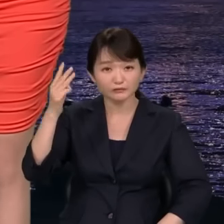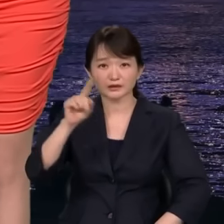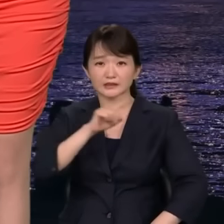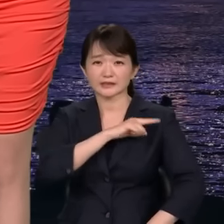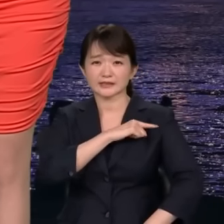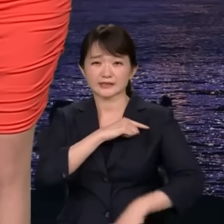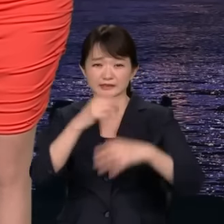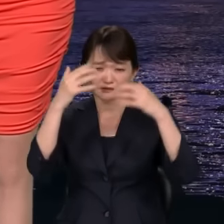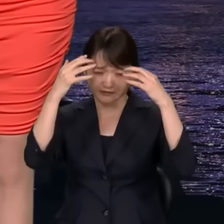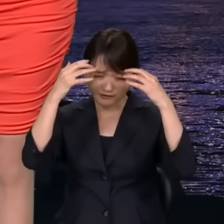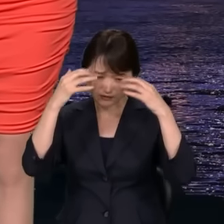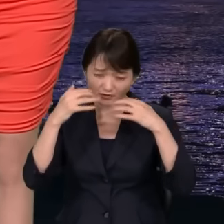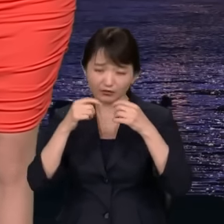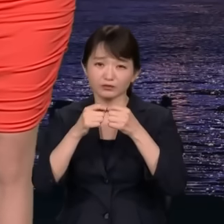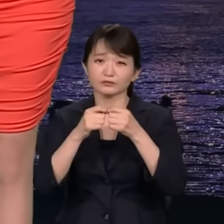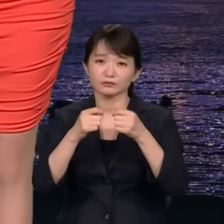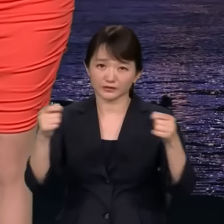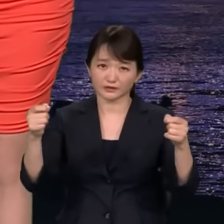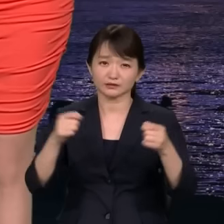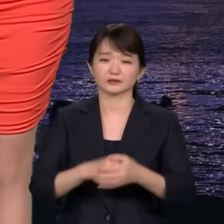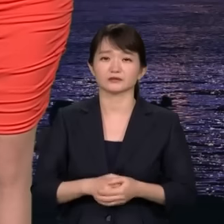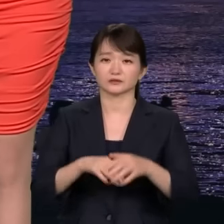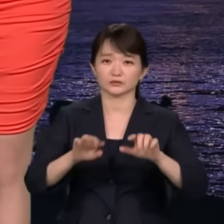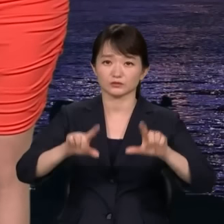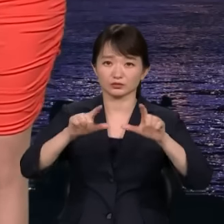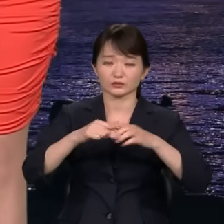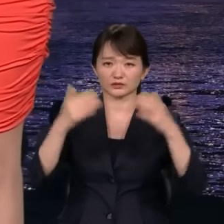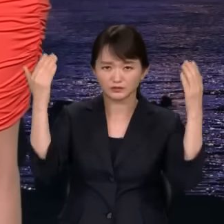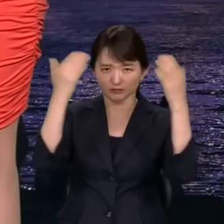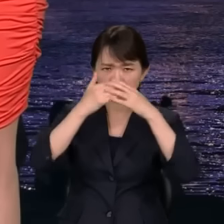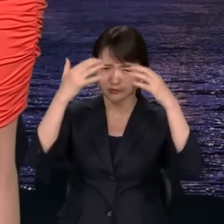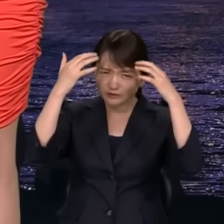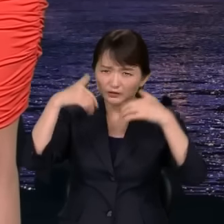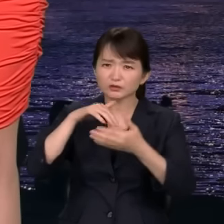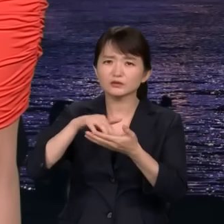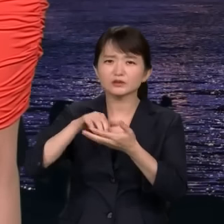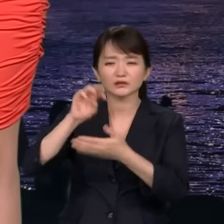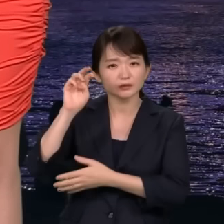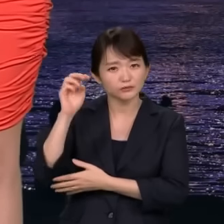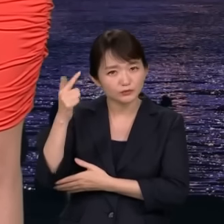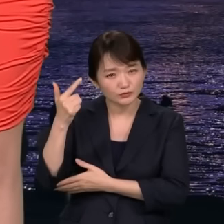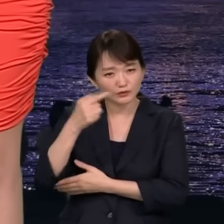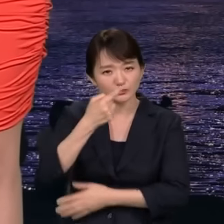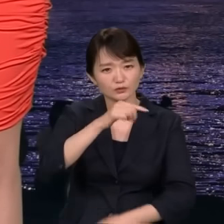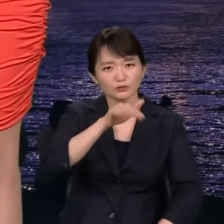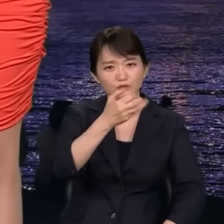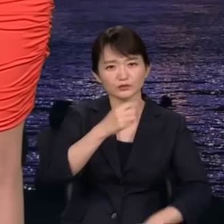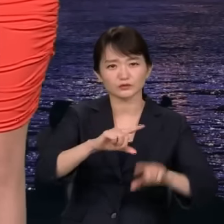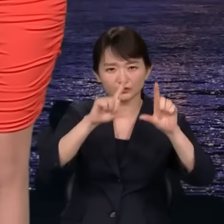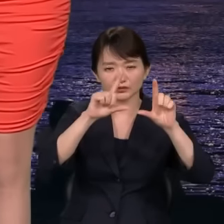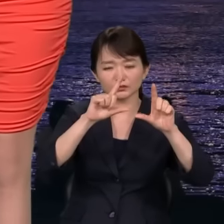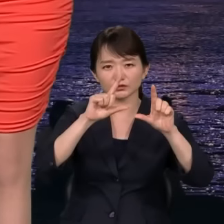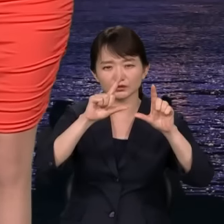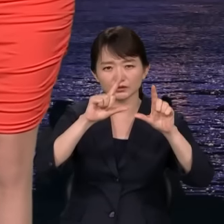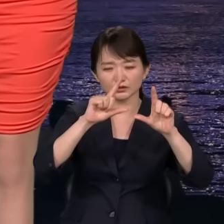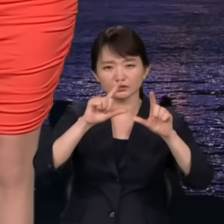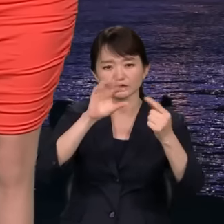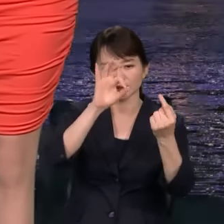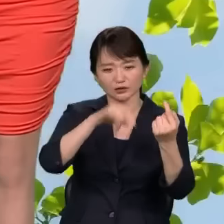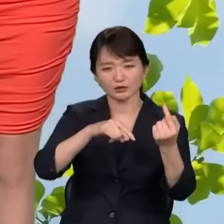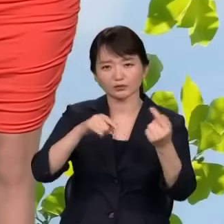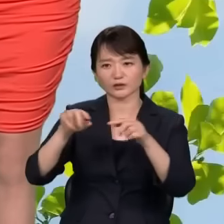열대야 기록을 세우고 있는데요. 뿐만 아니라 올해 열대야가 나타난 총 일수도 36일로 1994년의 1위 기록과